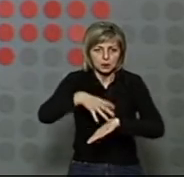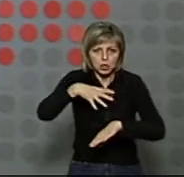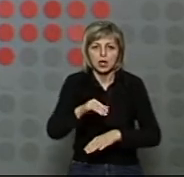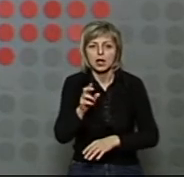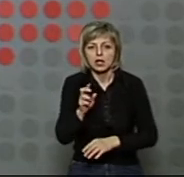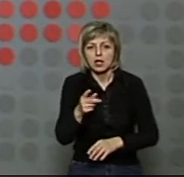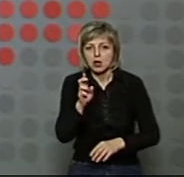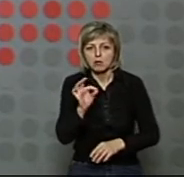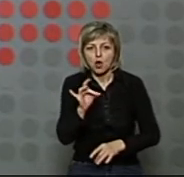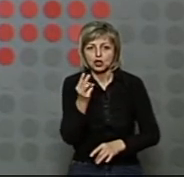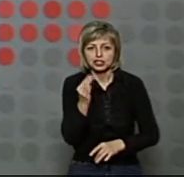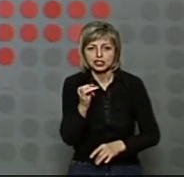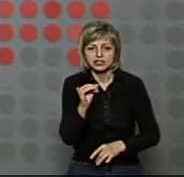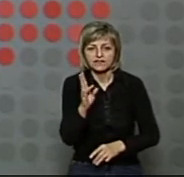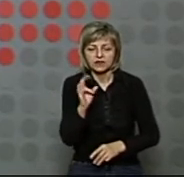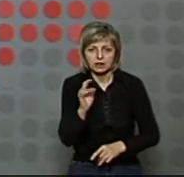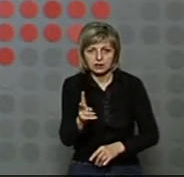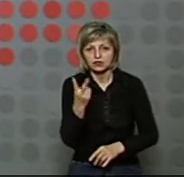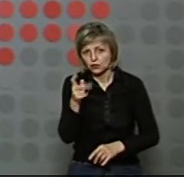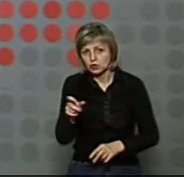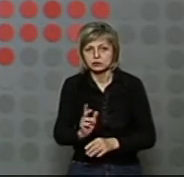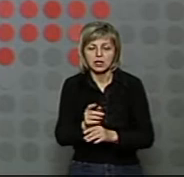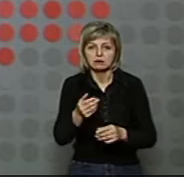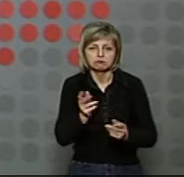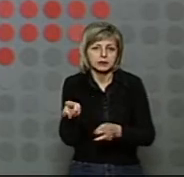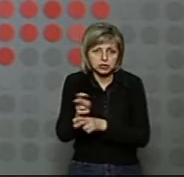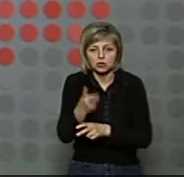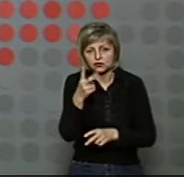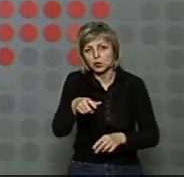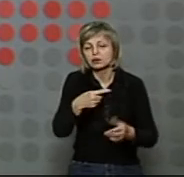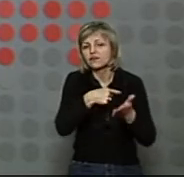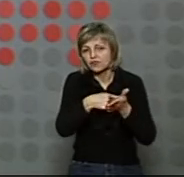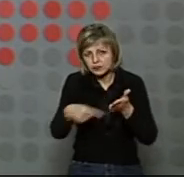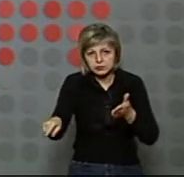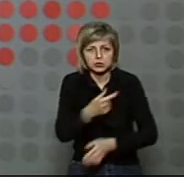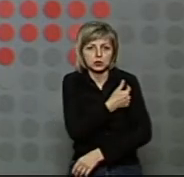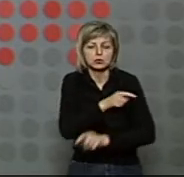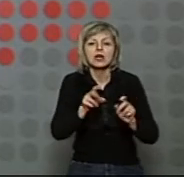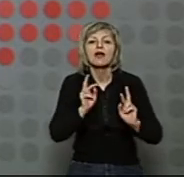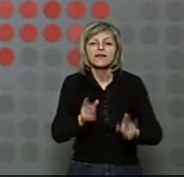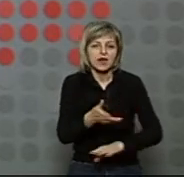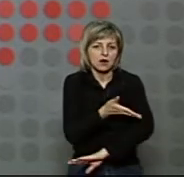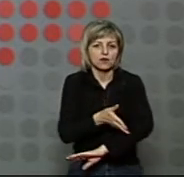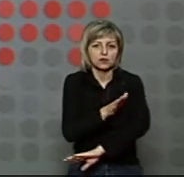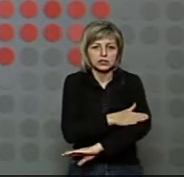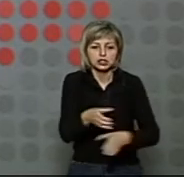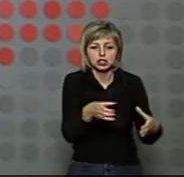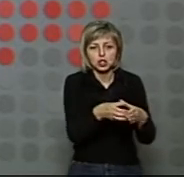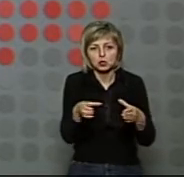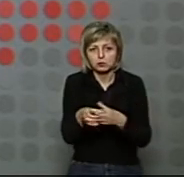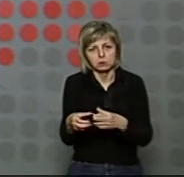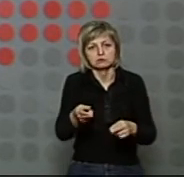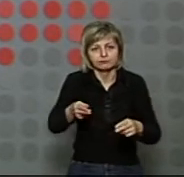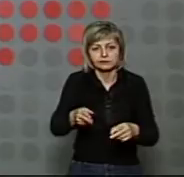звернулися 2 волинян. Обох уже виписали з лікарні. Як у волинських громадах борються з отруйною рослиною,